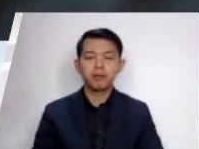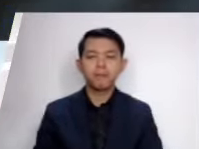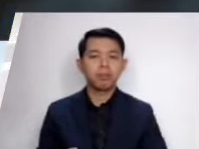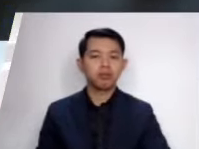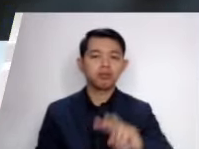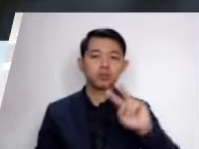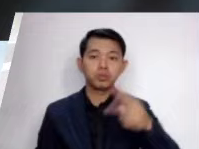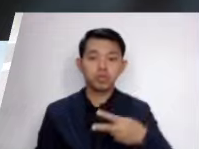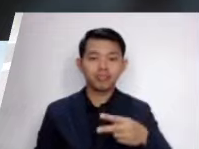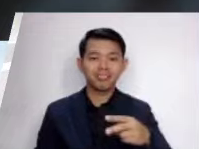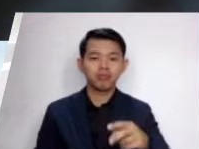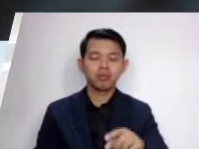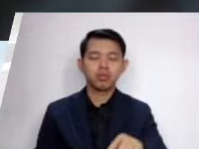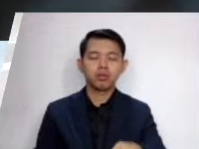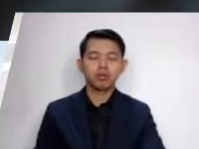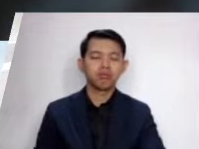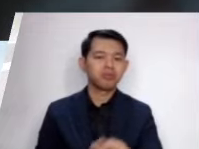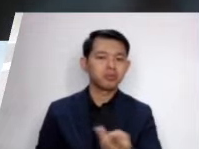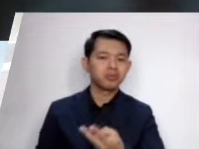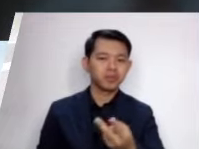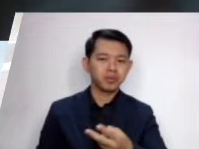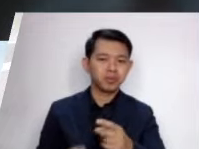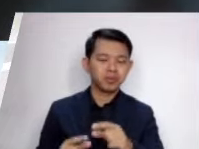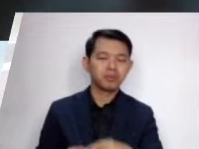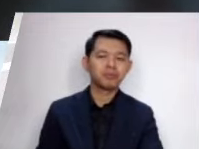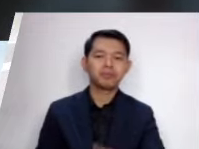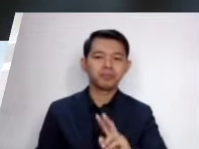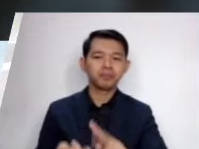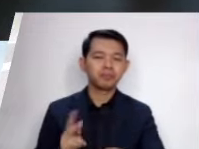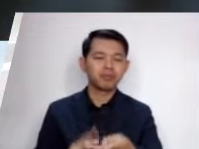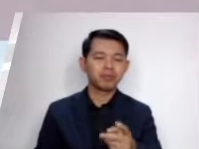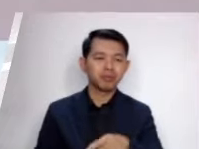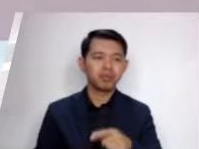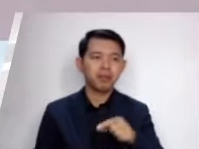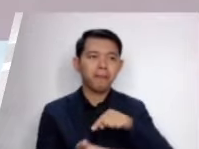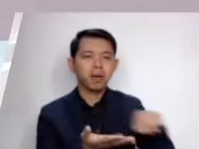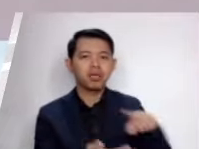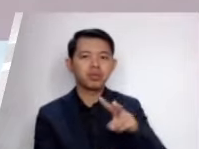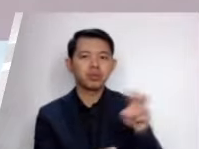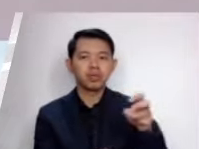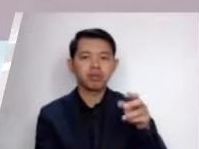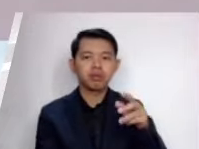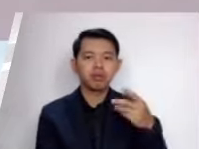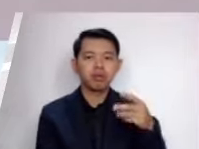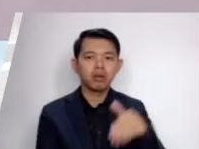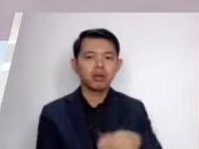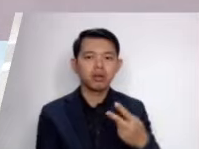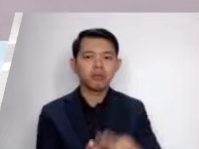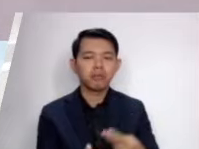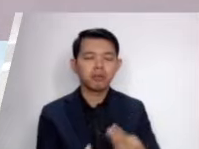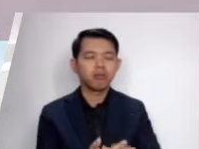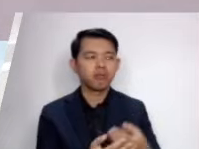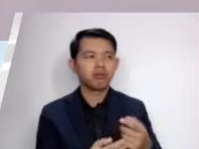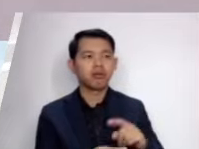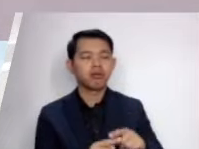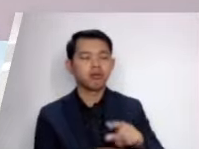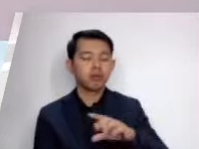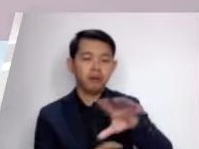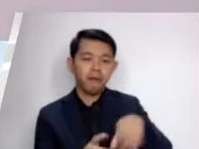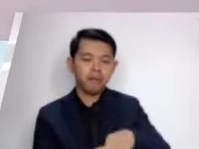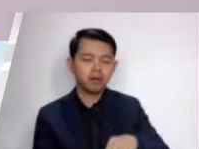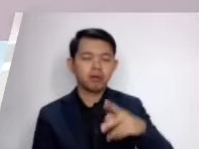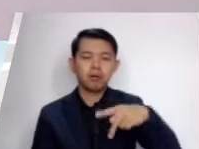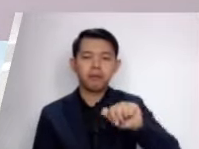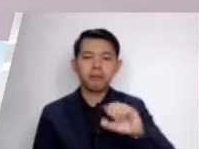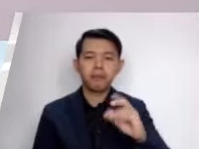pesos ang naibigay sa coordinator. Kasama sa wedding package ang reception para sa 100 tao, wedding